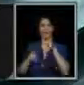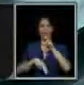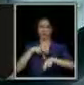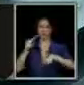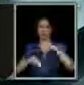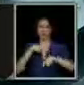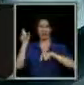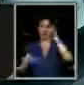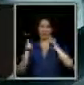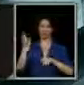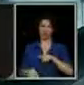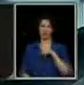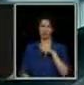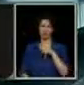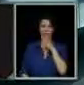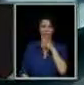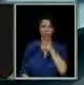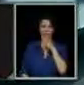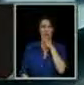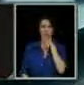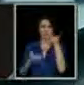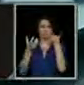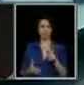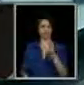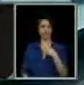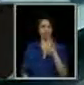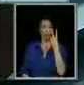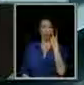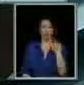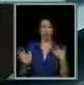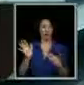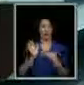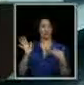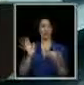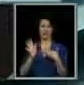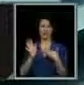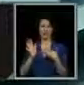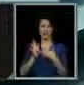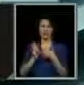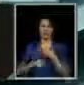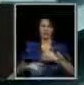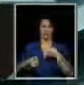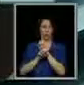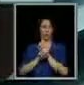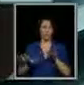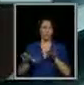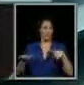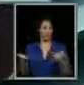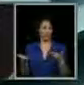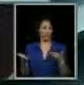בחסויים. אלא שתחקיר חדשות 10 מגלה שהקרן שאחראית לטיפול בהם ובחספם מתעלמת במקרים